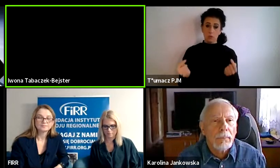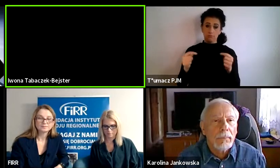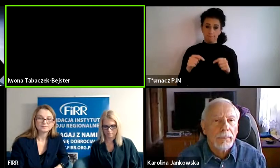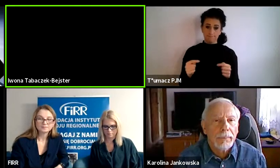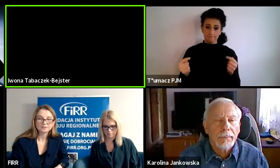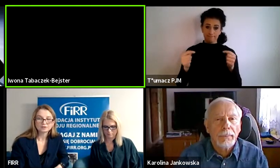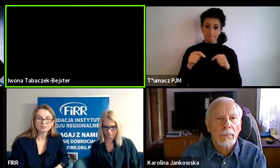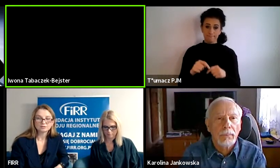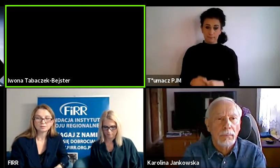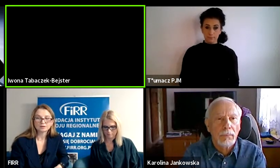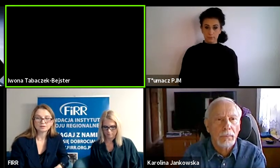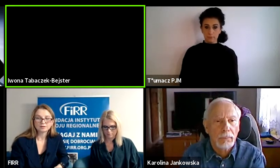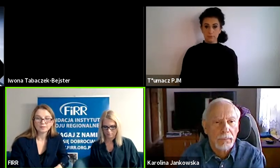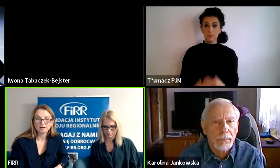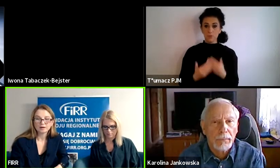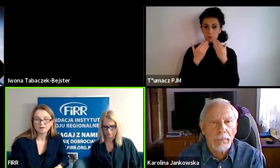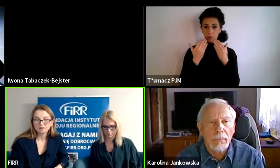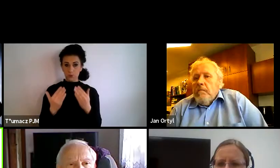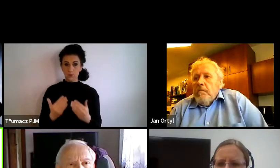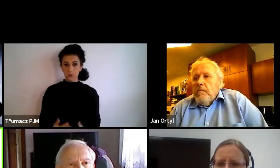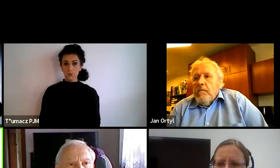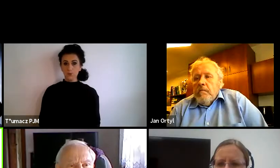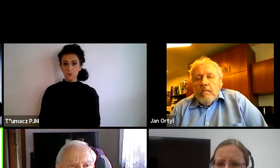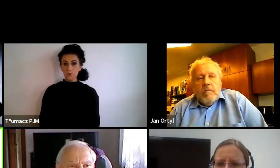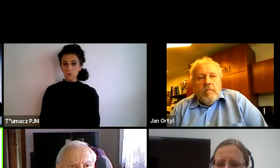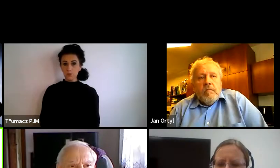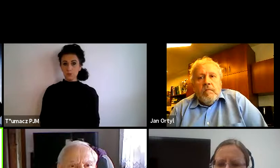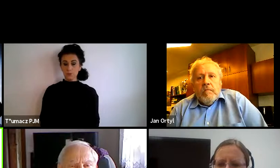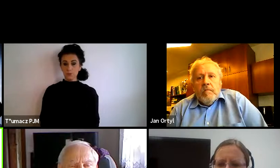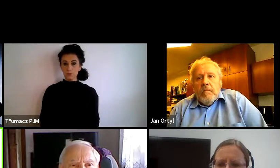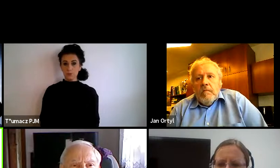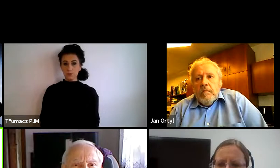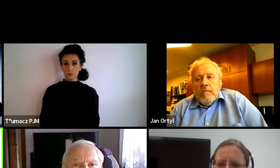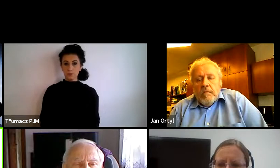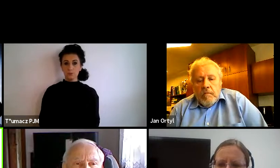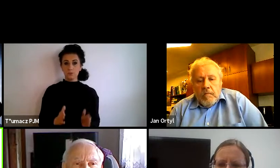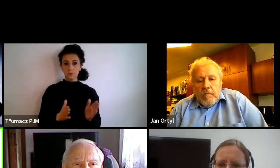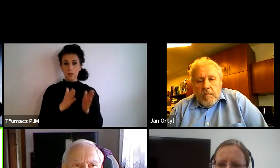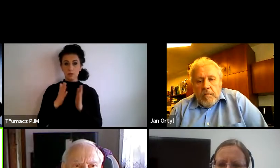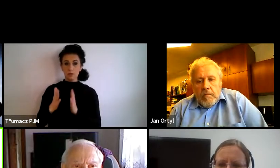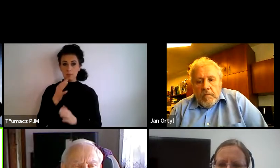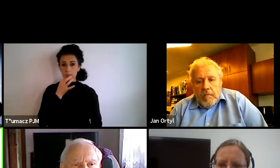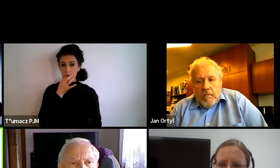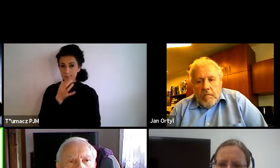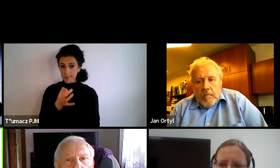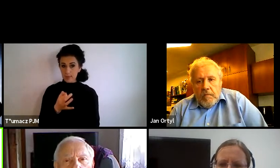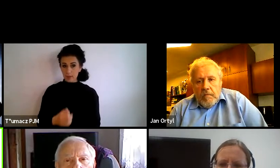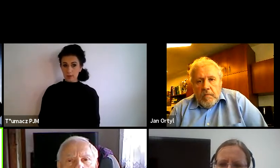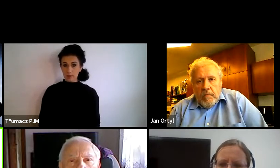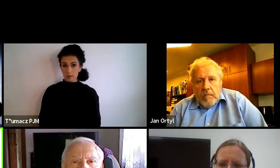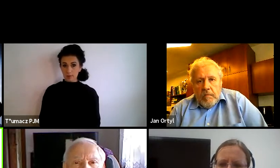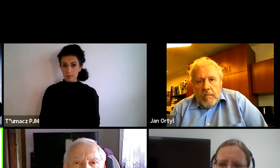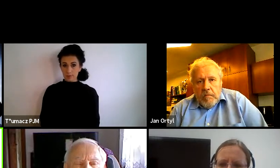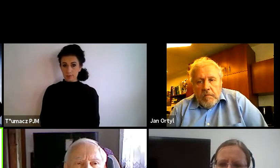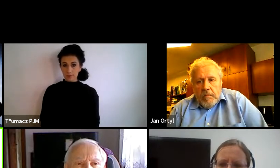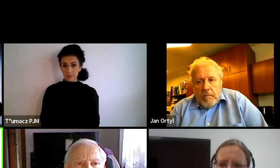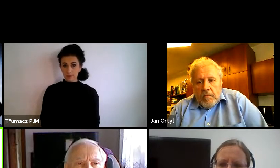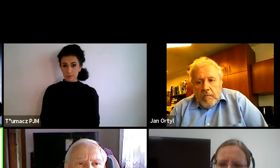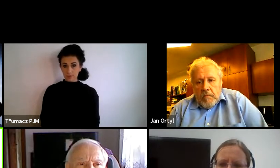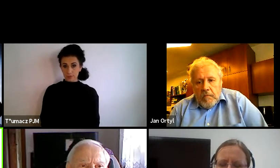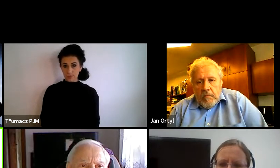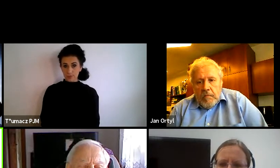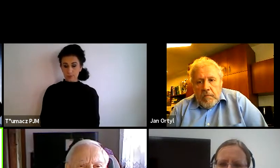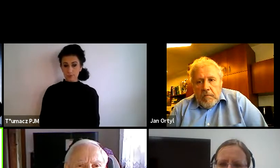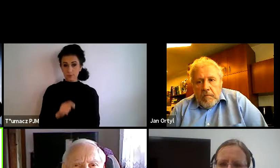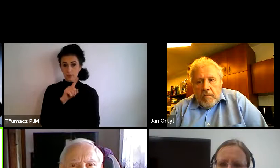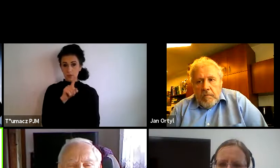Dziękuję. Dziękuję bardzo. Pytanie tutaj dotyczyło też, czy zapytania były składane do